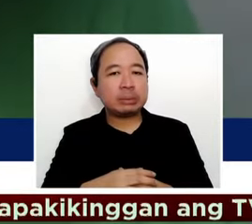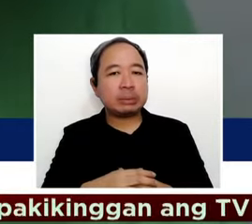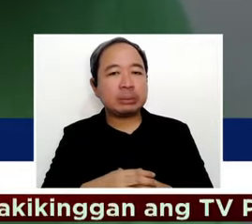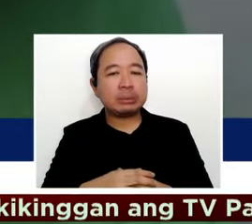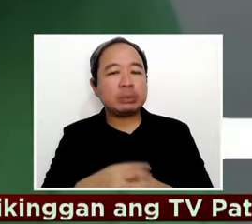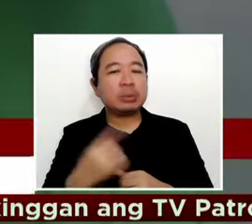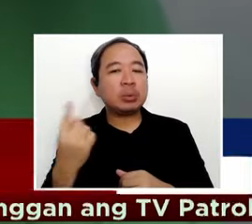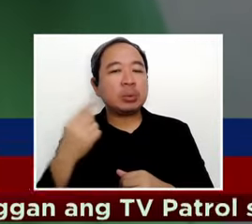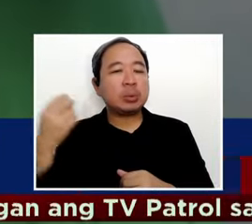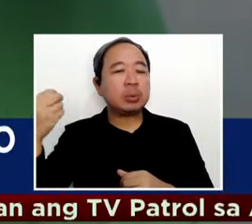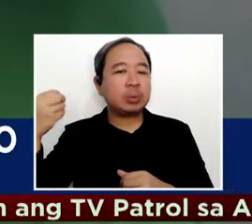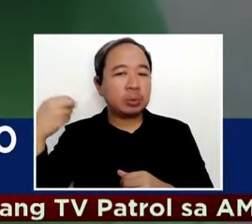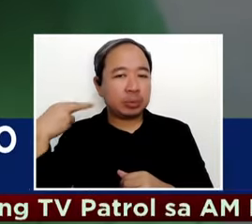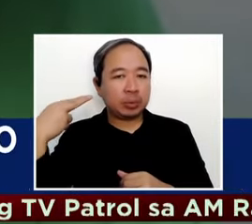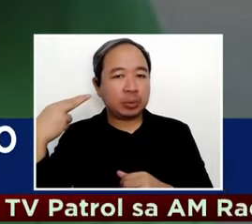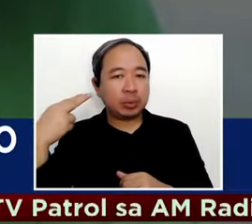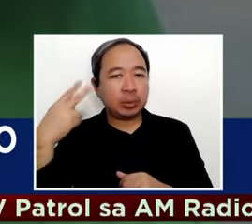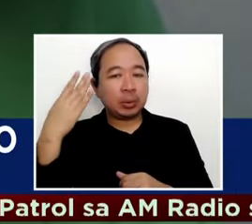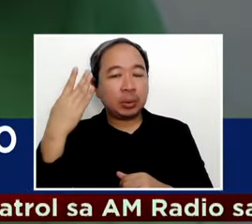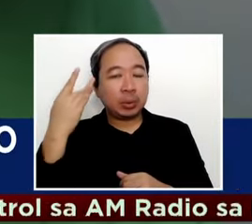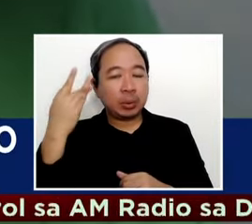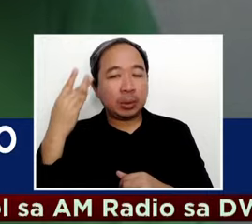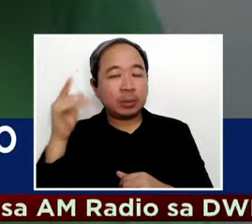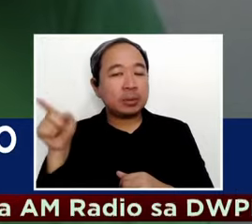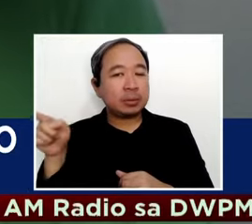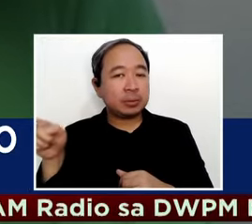po daw po, saan yun daw po,